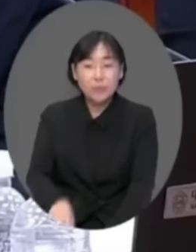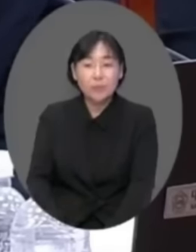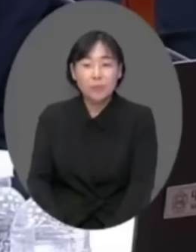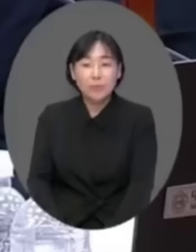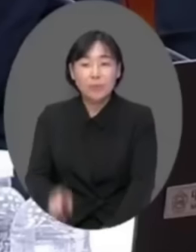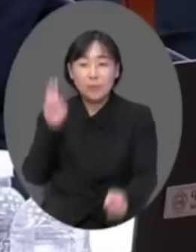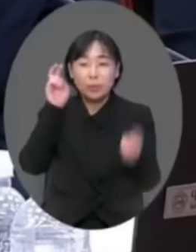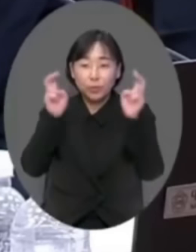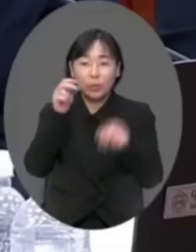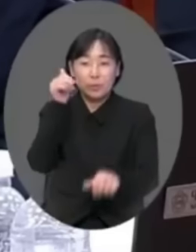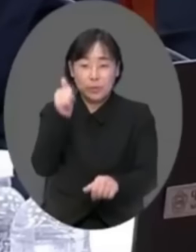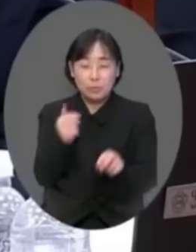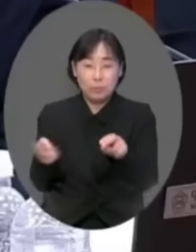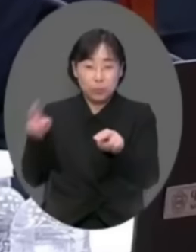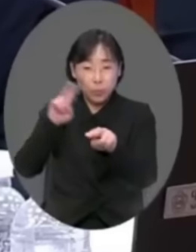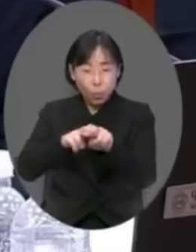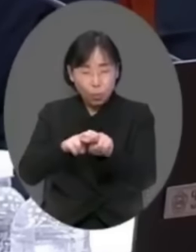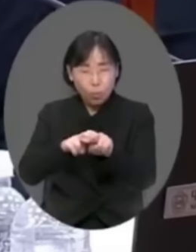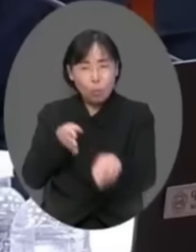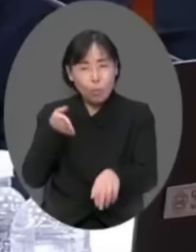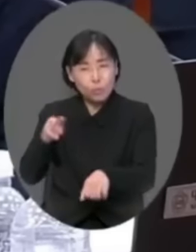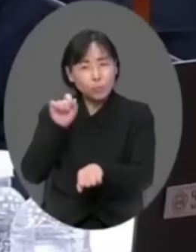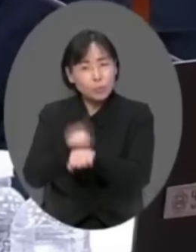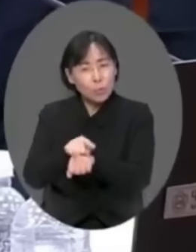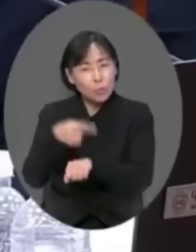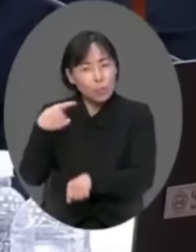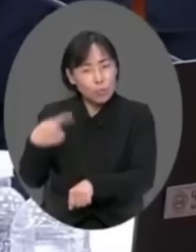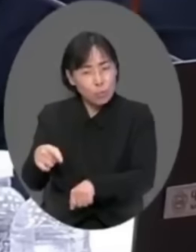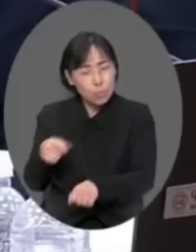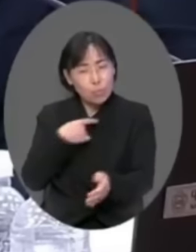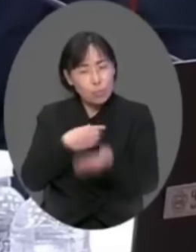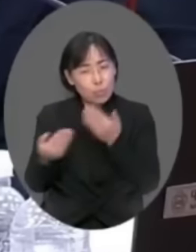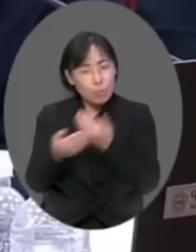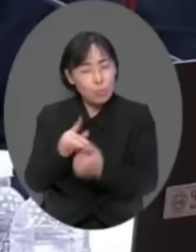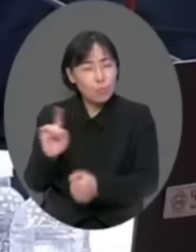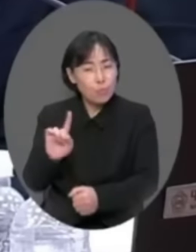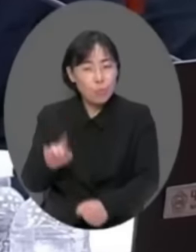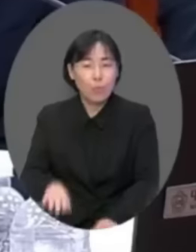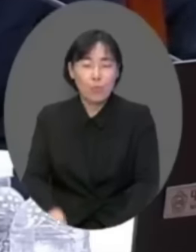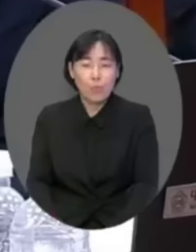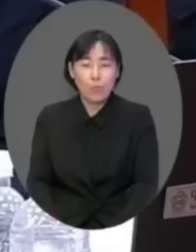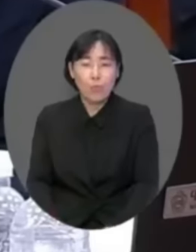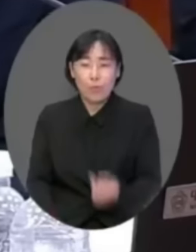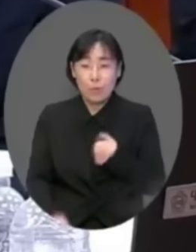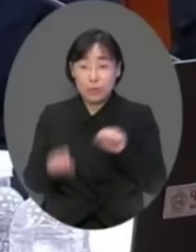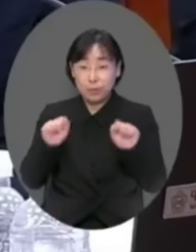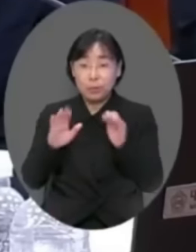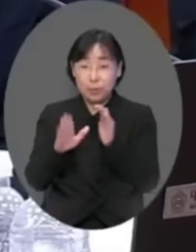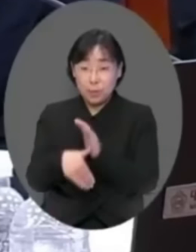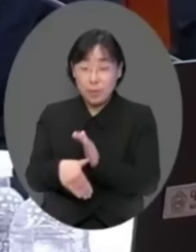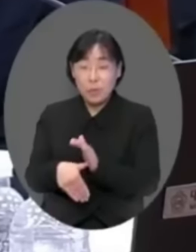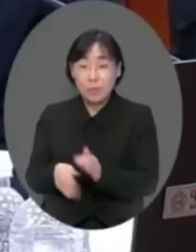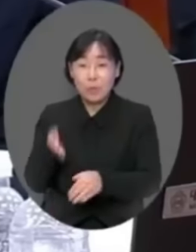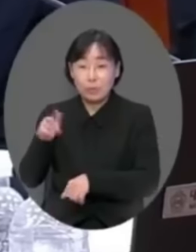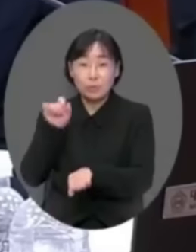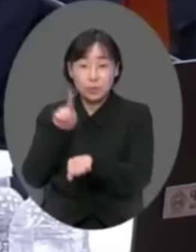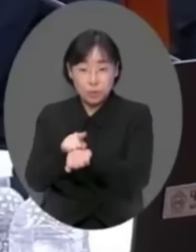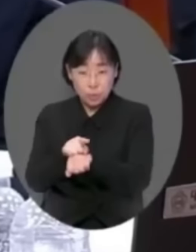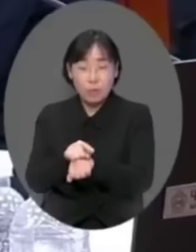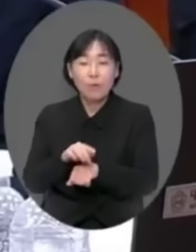있습니까 어디 방송에 나와서 그러셨죠 인사를 할 때 전문성 도덕성 지무